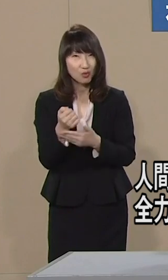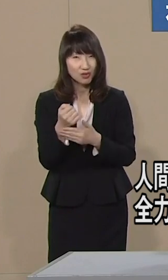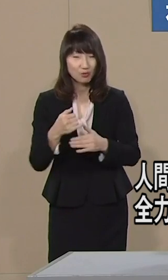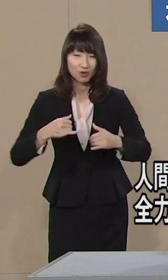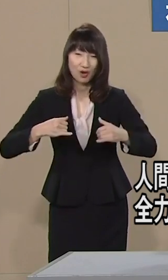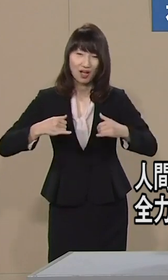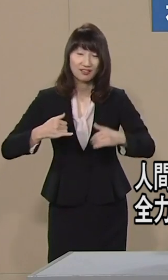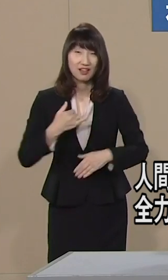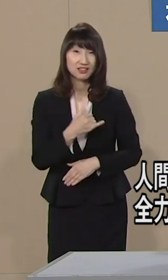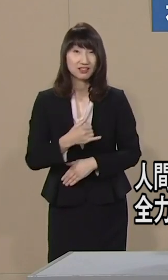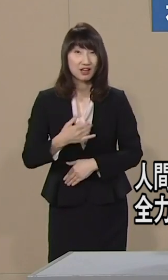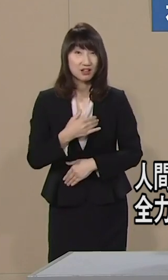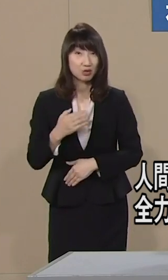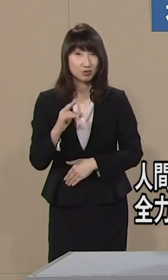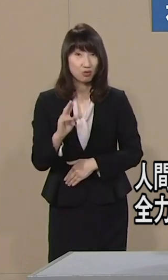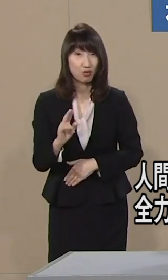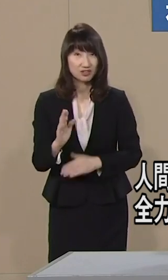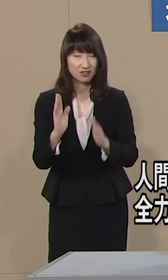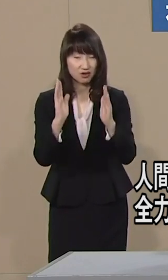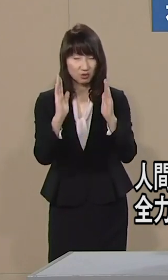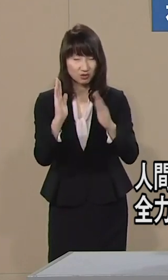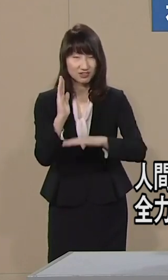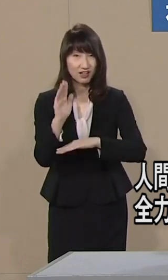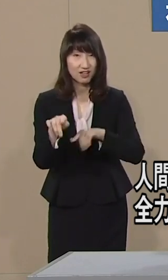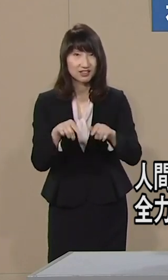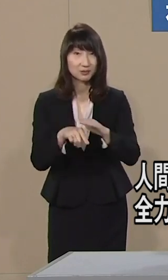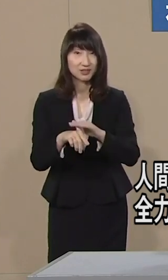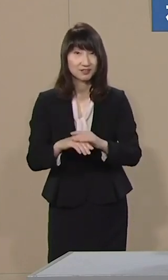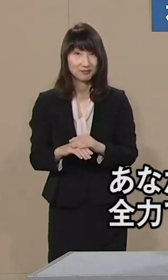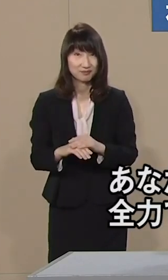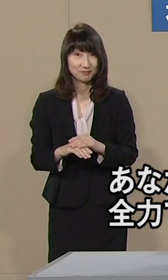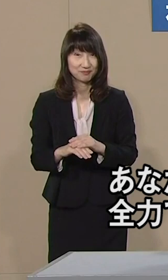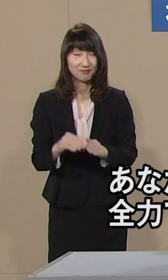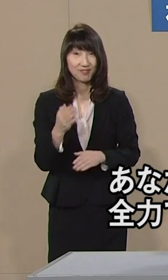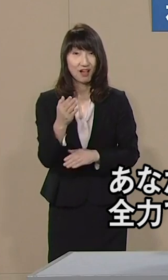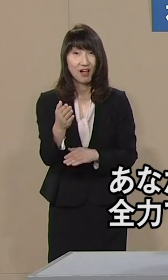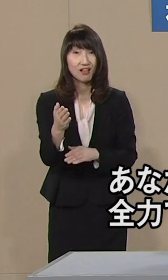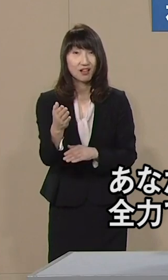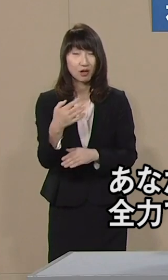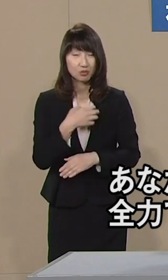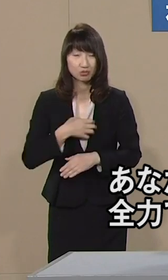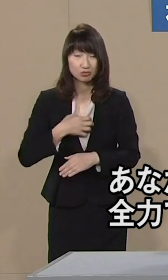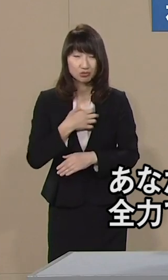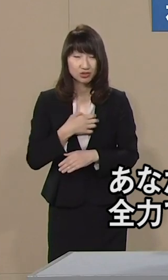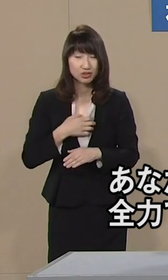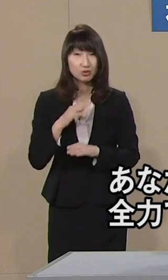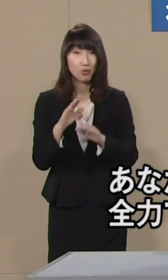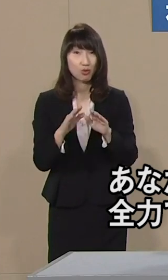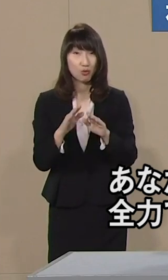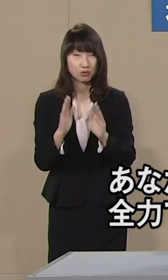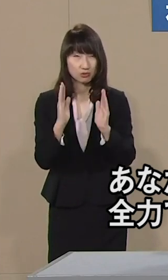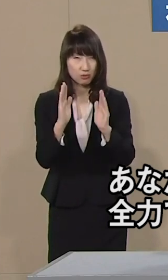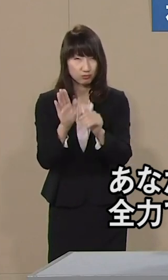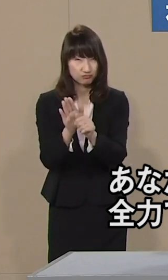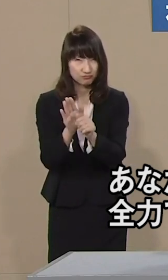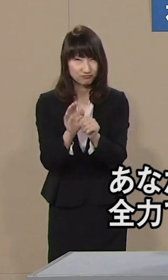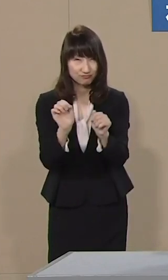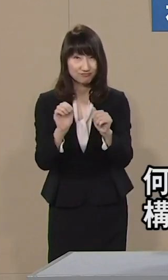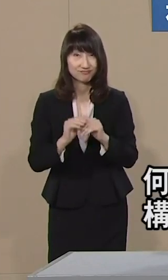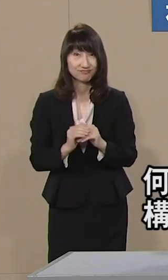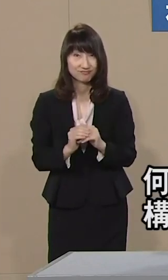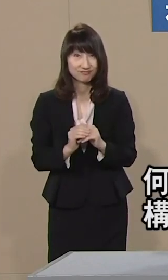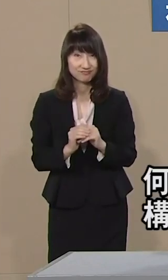て人生を歩めるよう全力を尽くす政治の上に成り立つあなたに降りかかる不条理に対して全力でその際前に